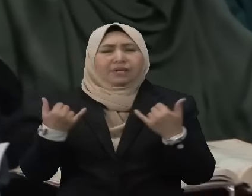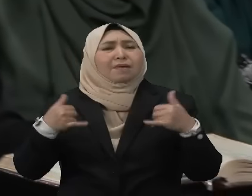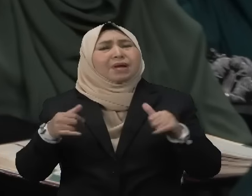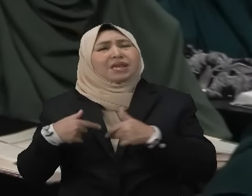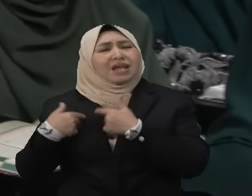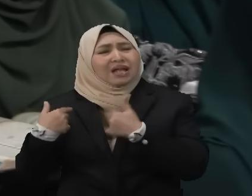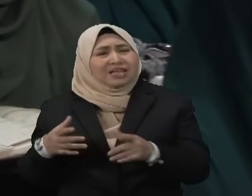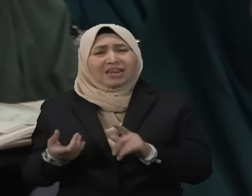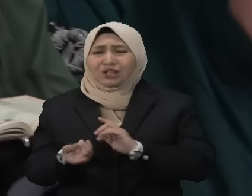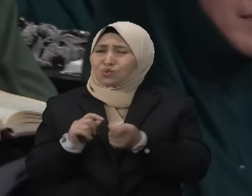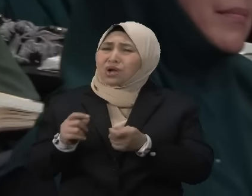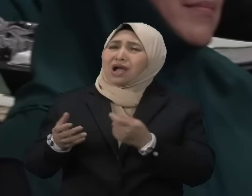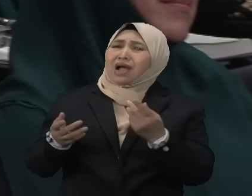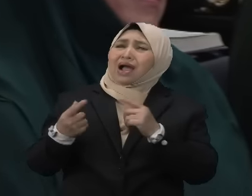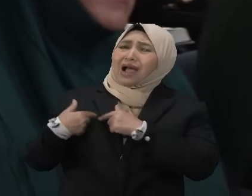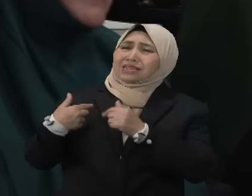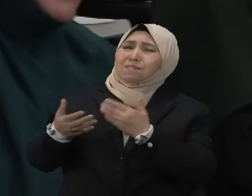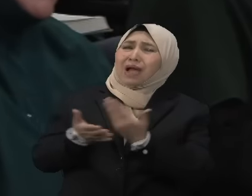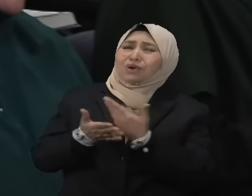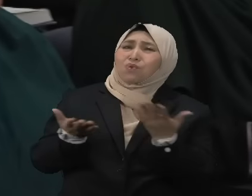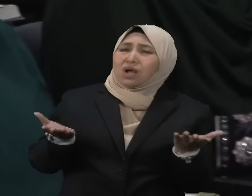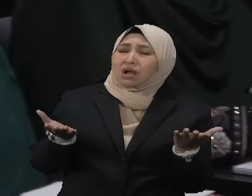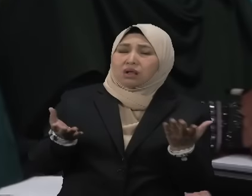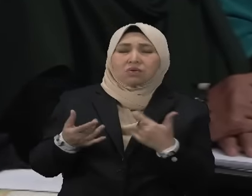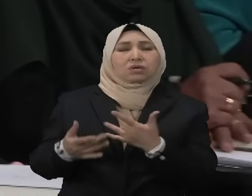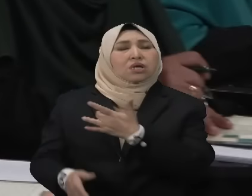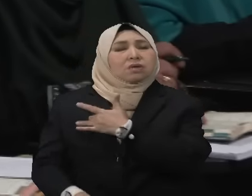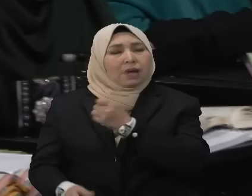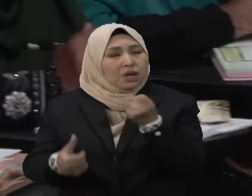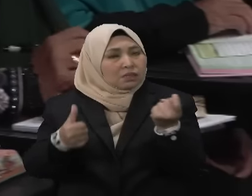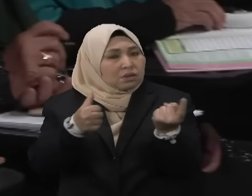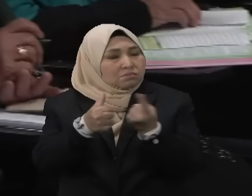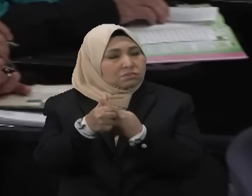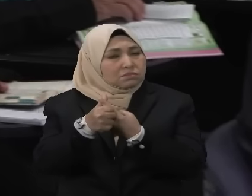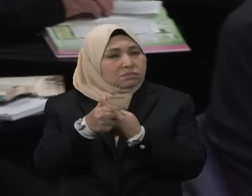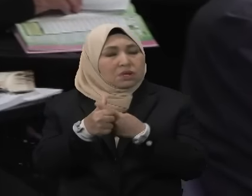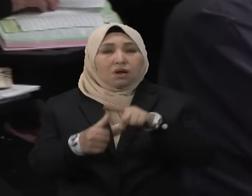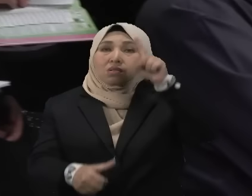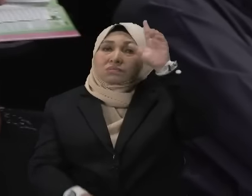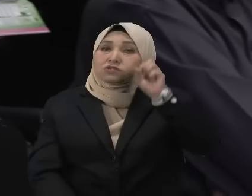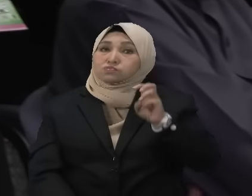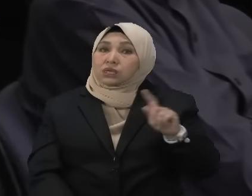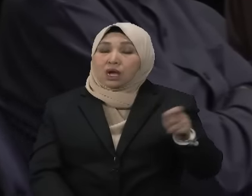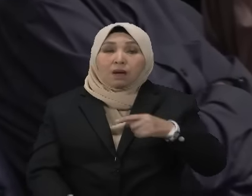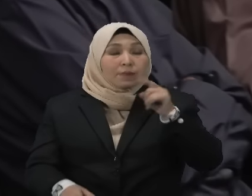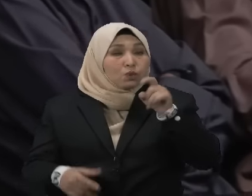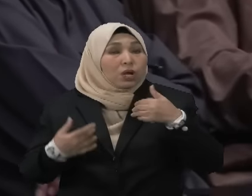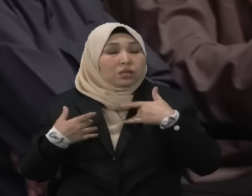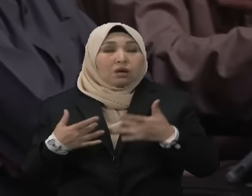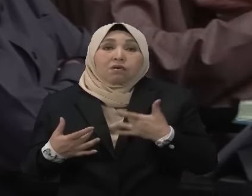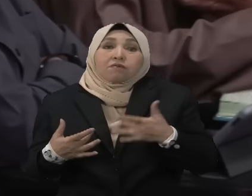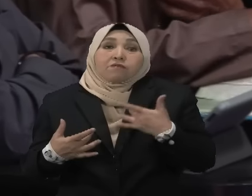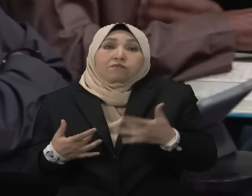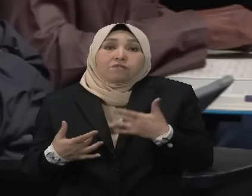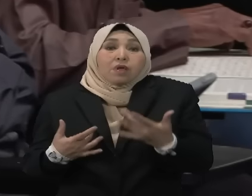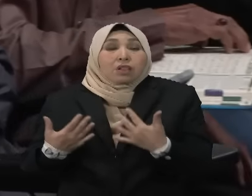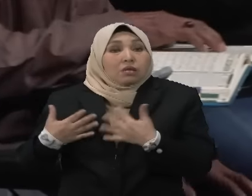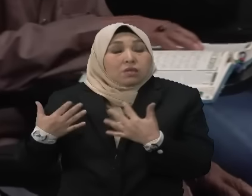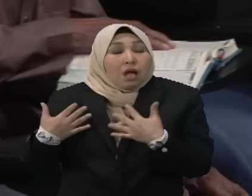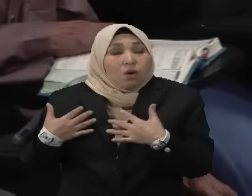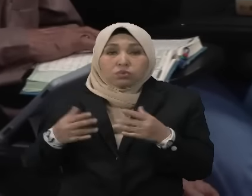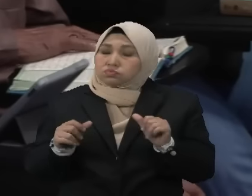nak kena tukar hati baru ke kan? Jadi keimanan itu yang pertamanya tadi, Allah SWT kata dia perlu ada perasaan takut. Kerana kalau